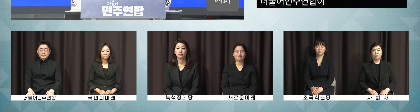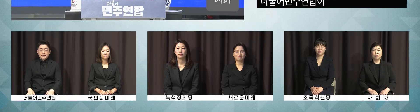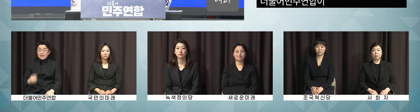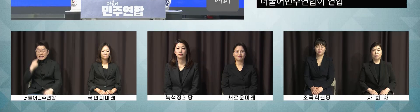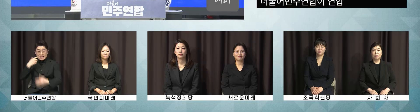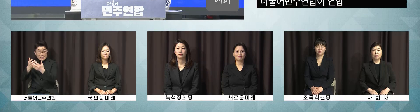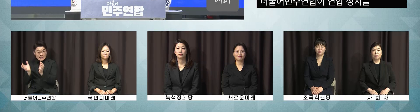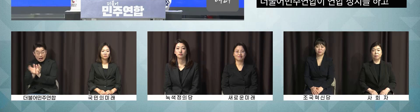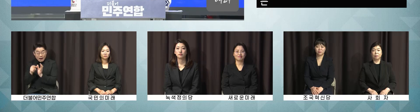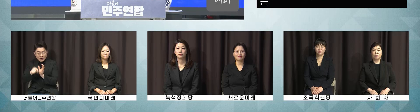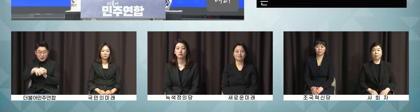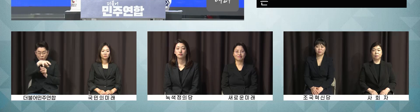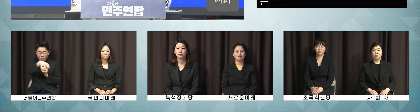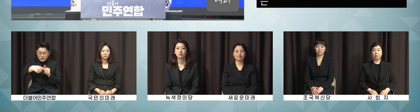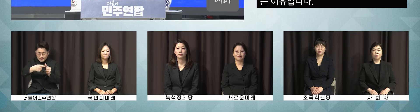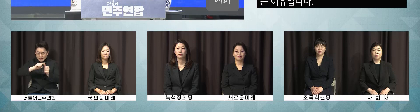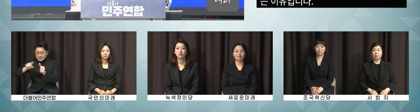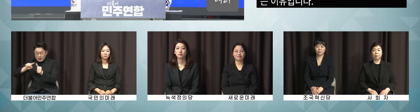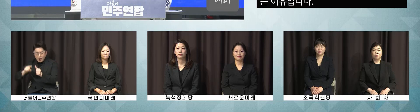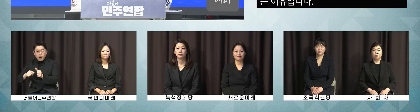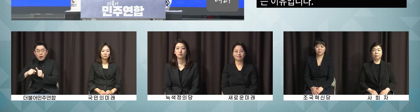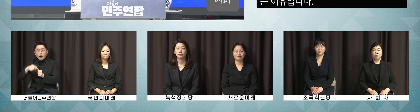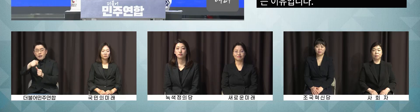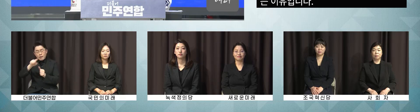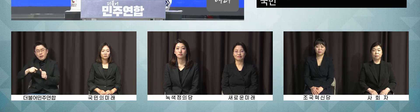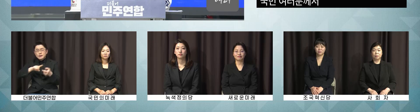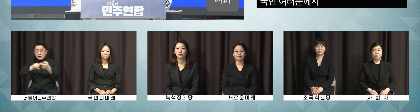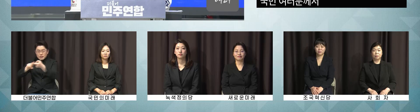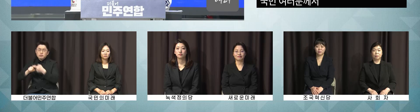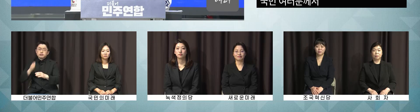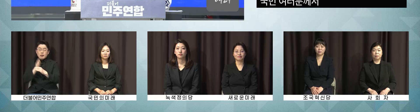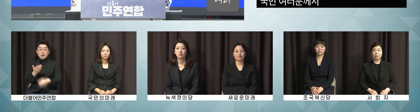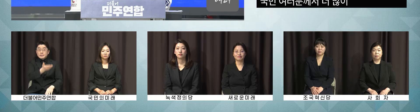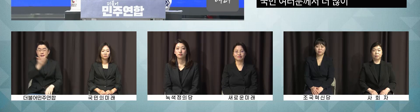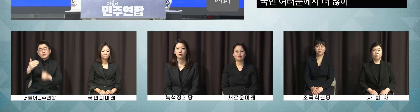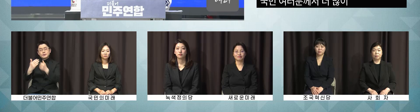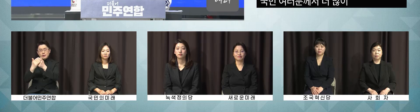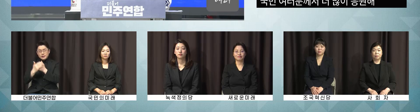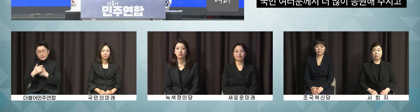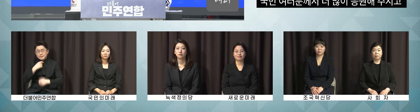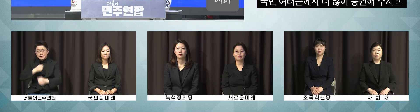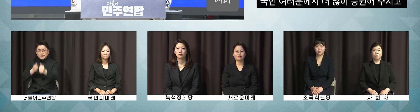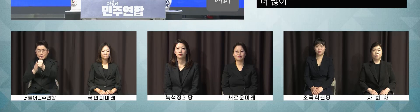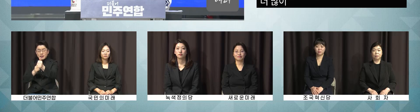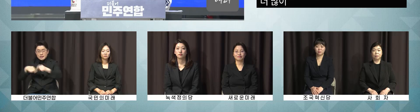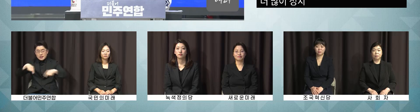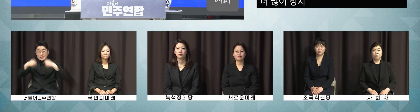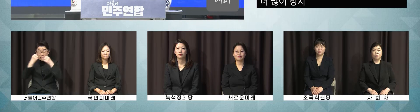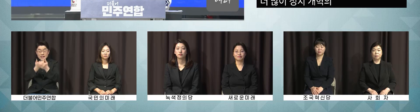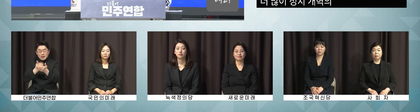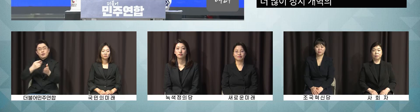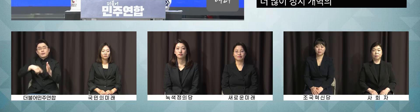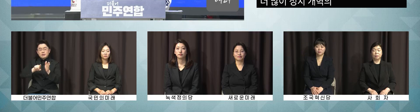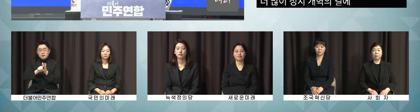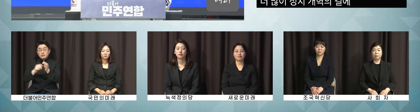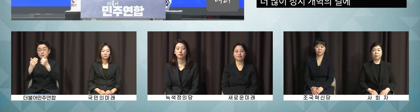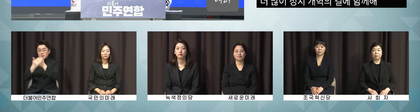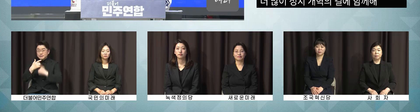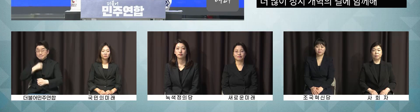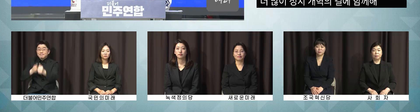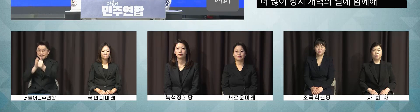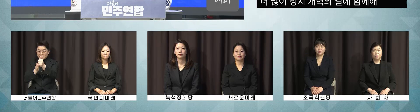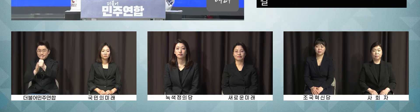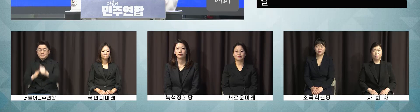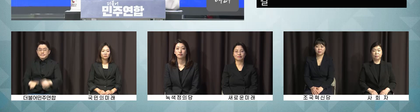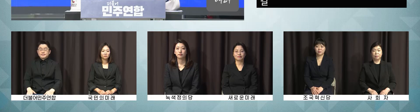연합정치를 하고 있는 이유입니다. 국민 여러분께서 더 많이 응원해 주시고 더 많이 정치개혁의 길에 함께해 주시길